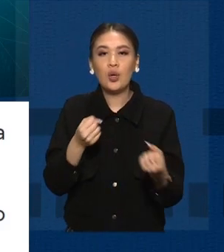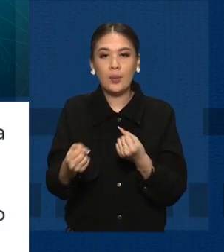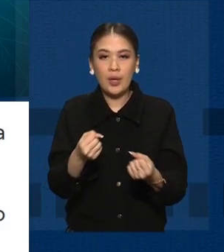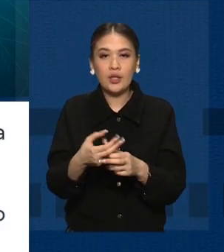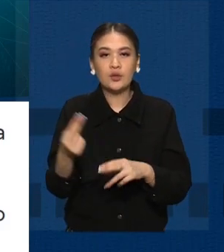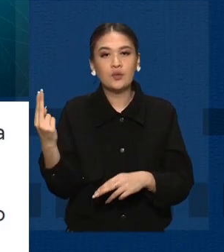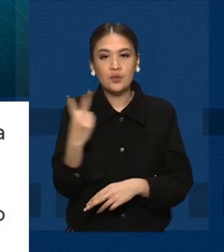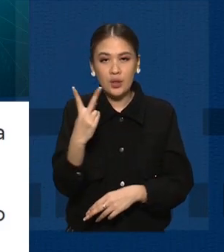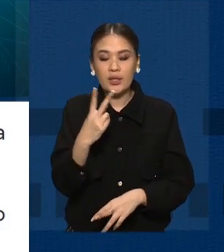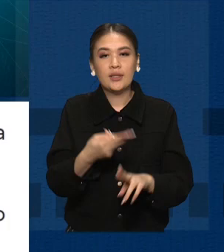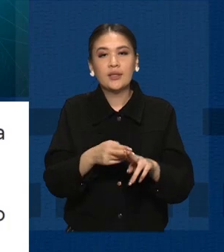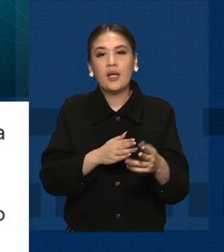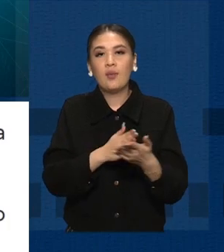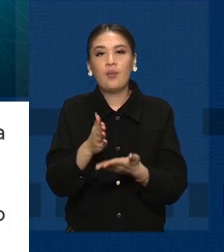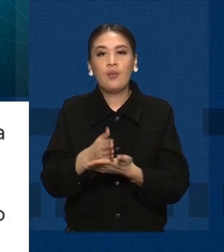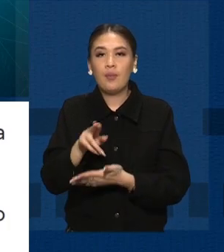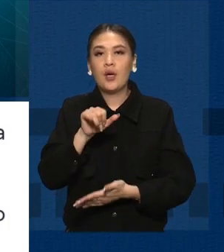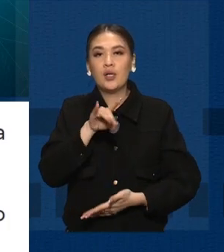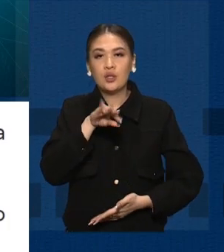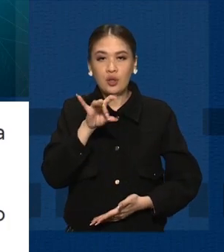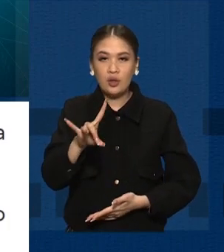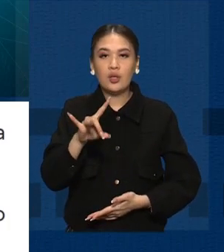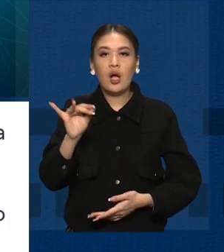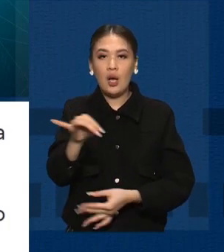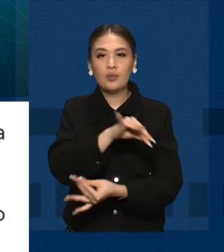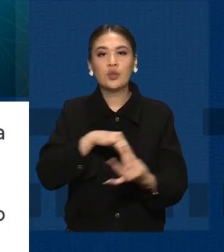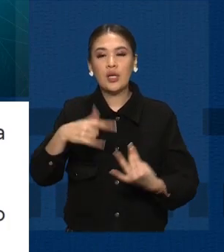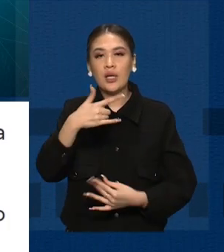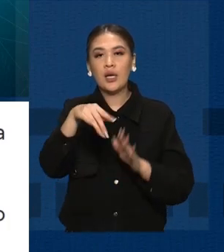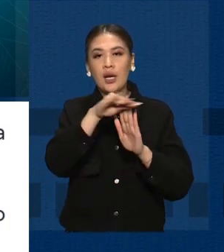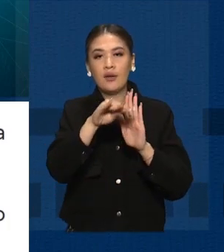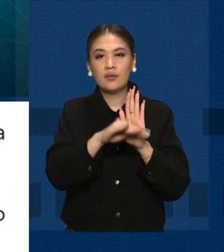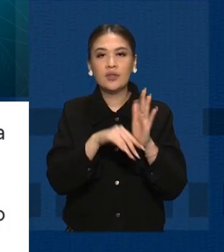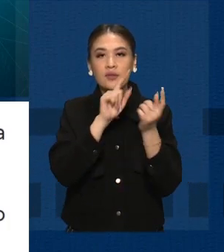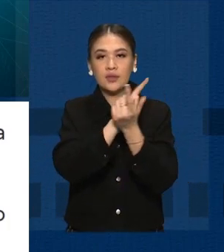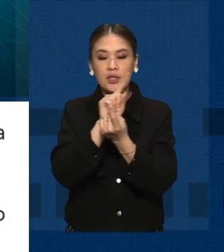укрепления двустороннего стратегического партнерства и обсудили график предстоящих встреч.